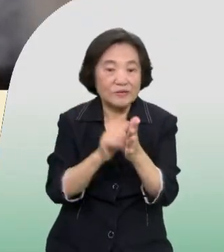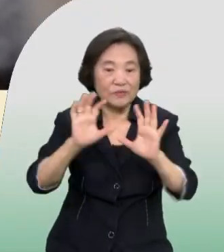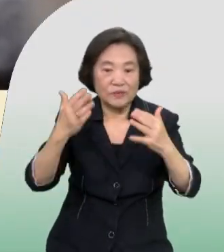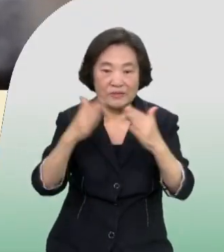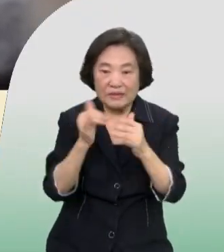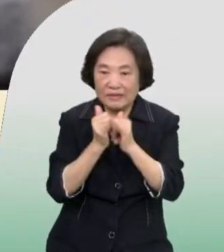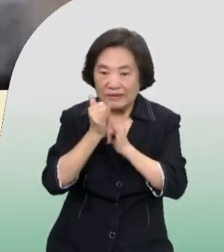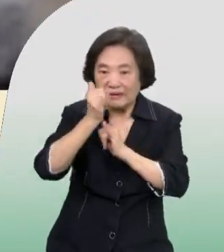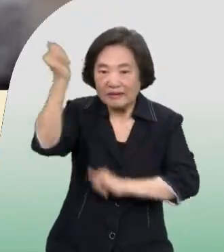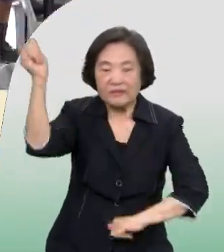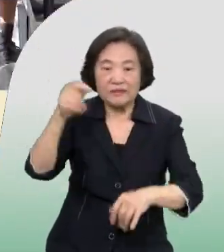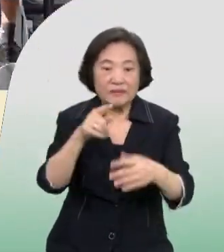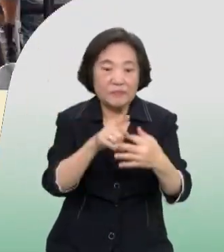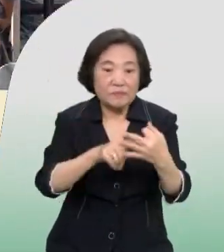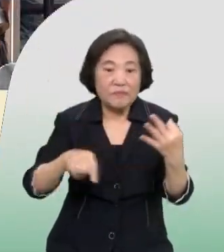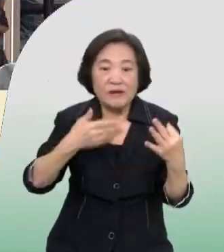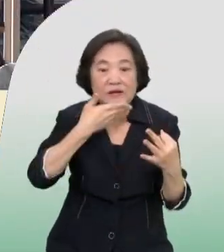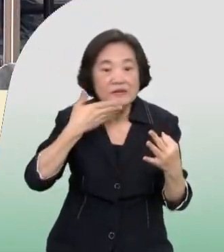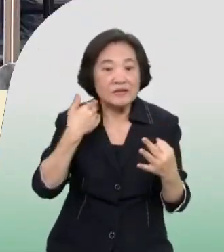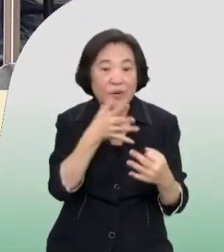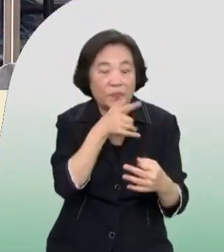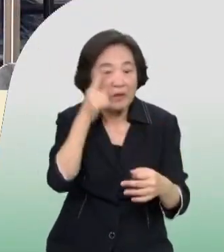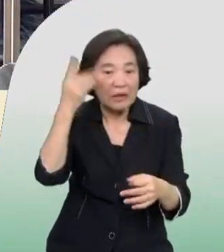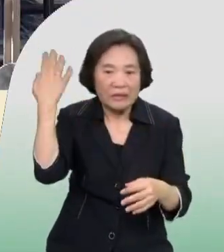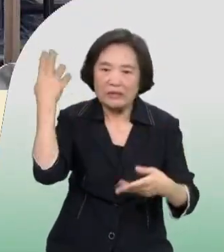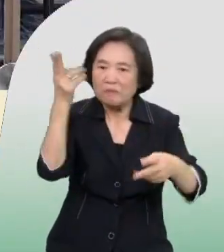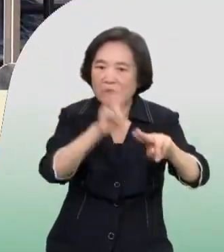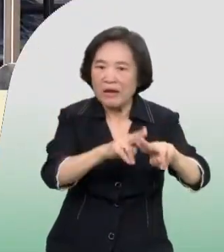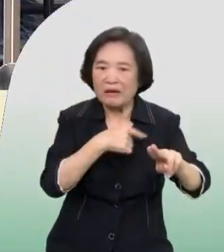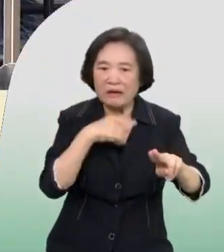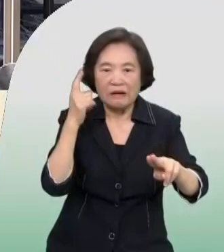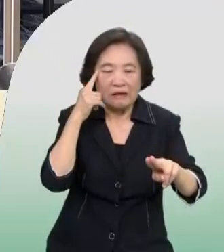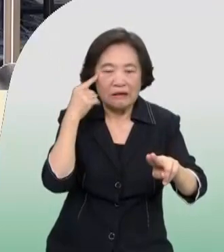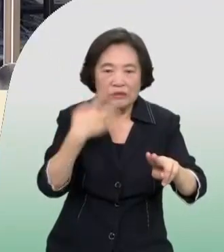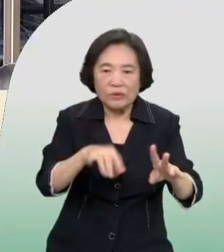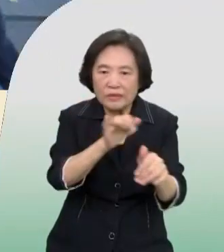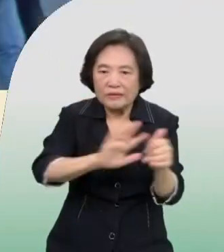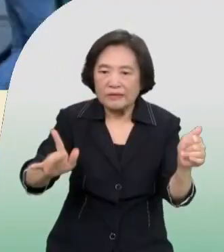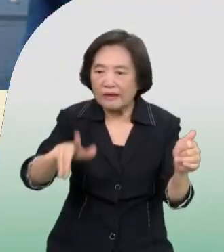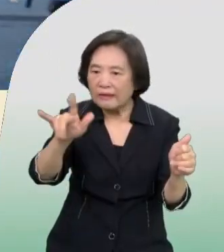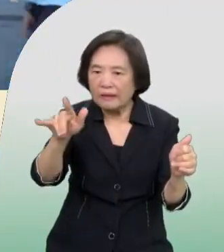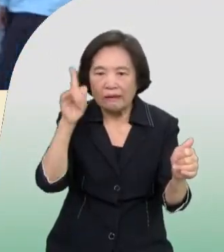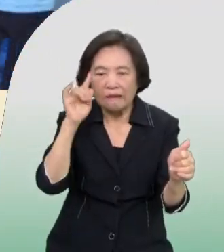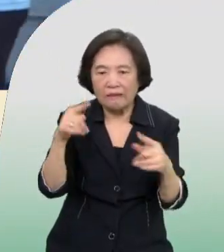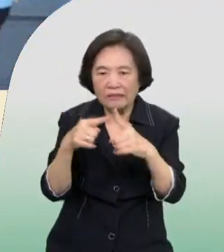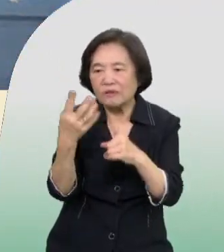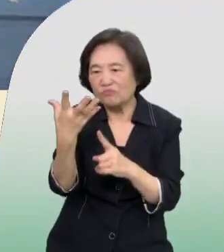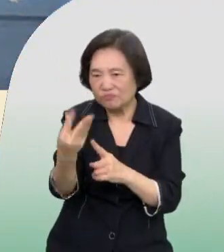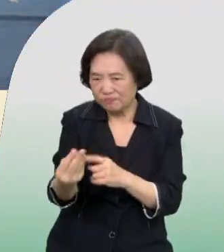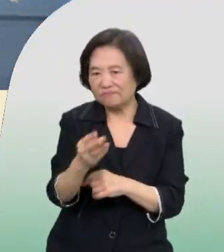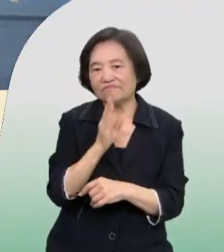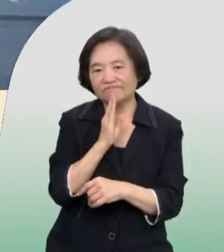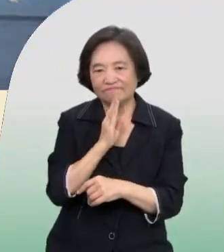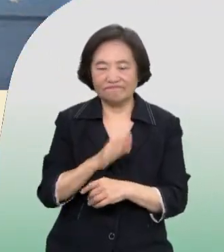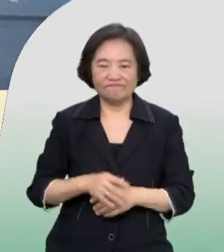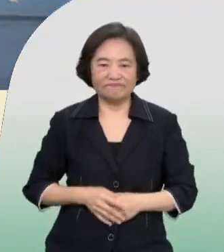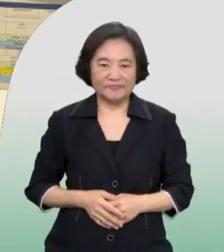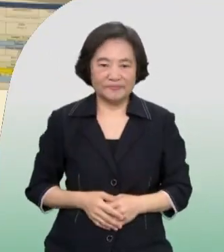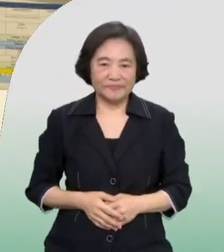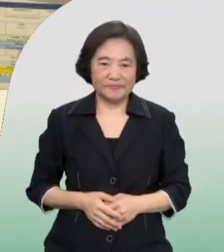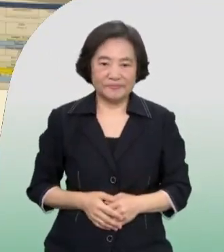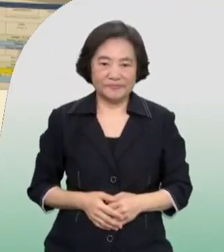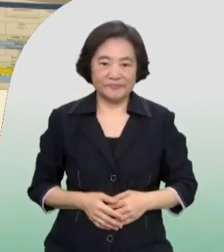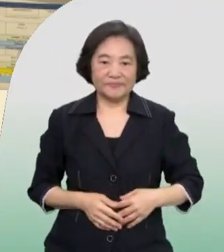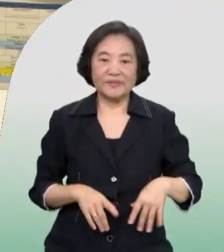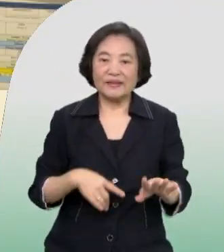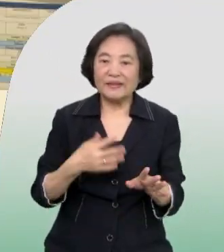历史上，毛利花是本人经典，初生就得用毛利花发表来教同去欣赏。So， 还是同 so。